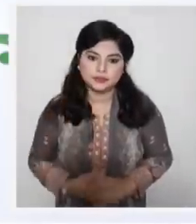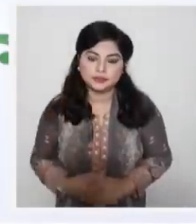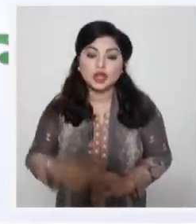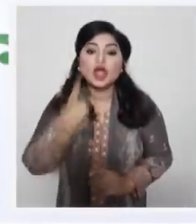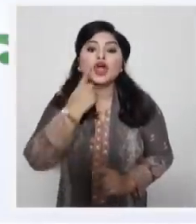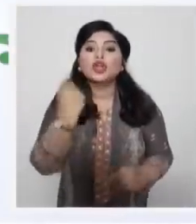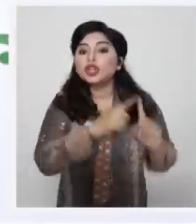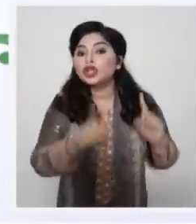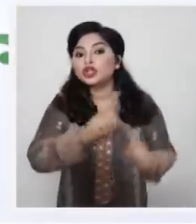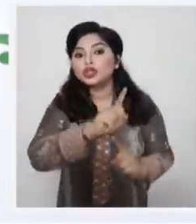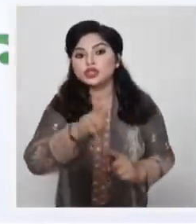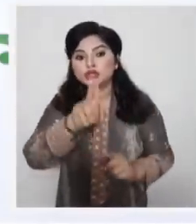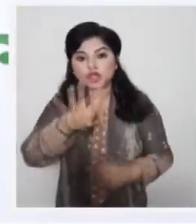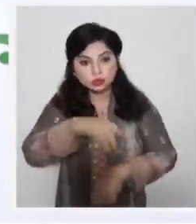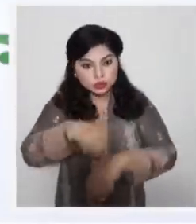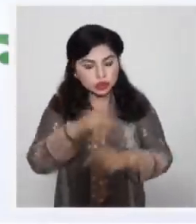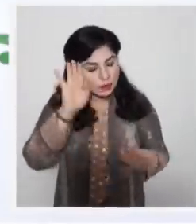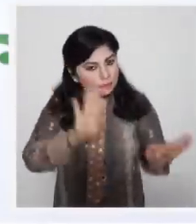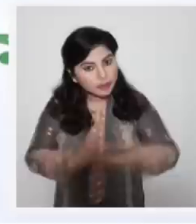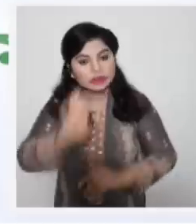হার 21.16%।